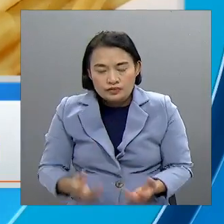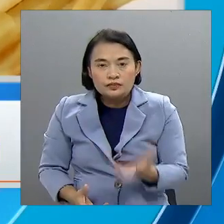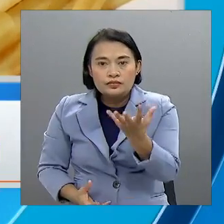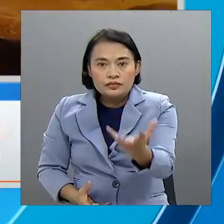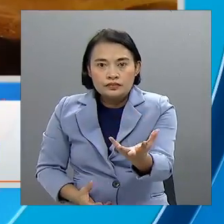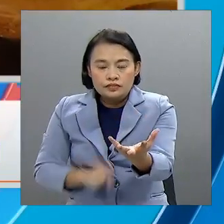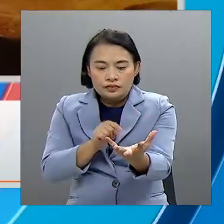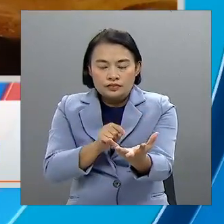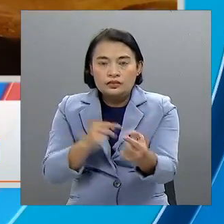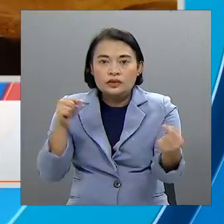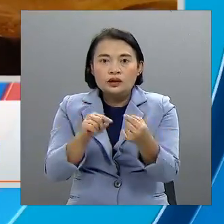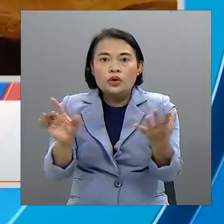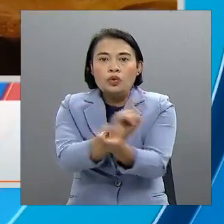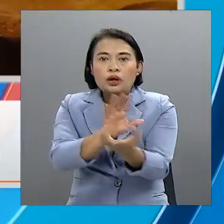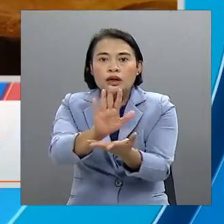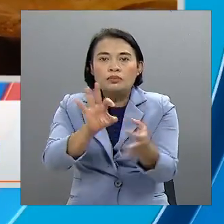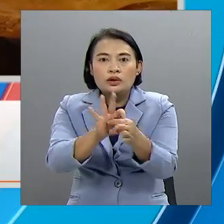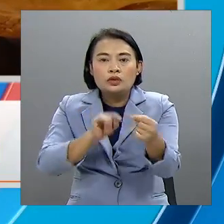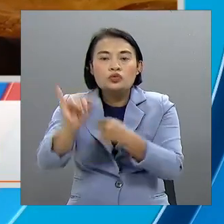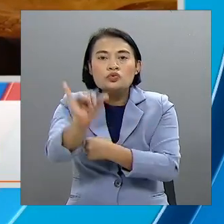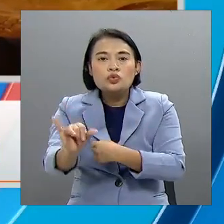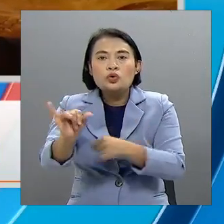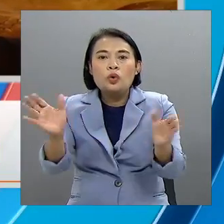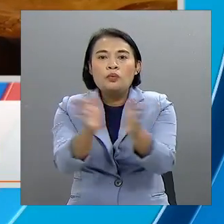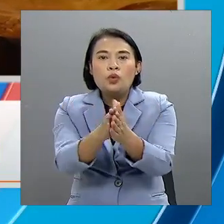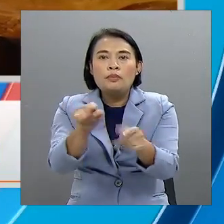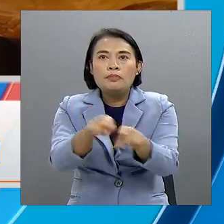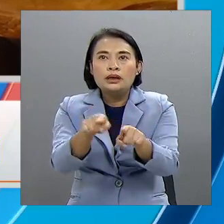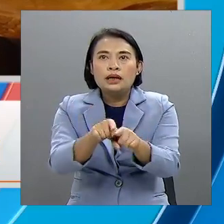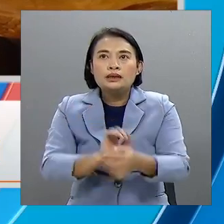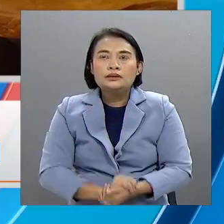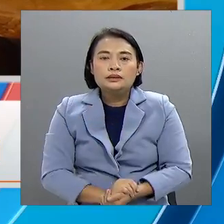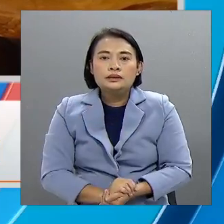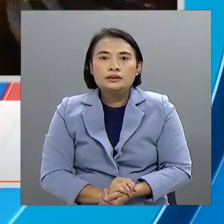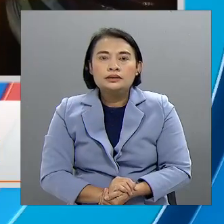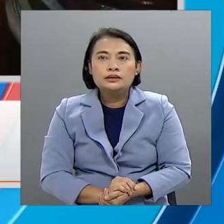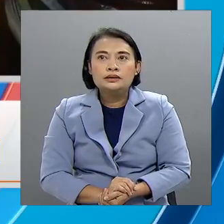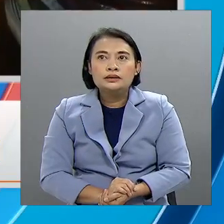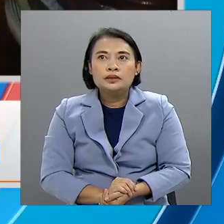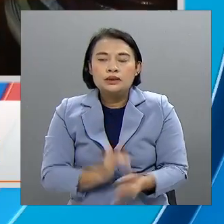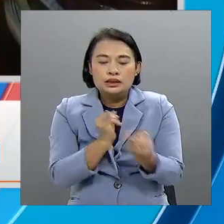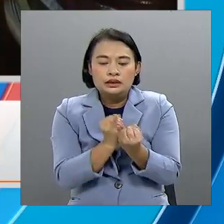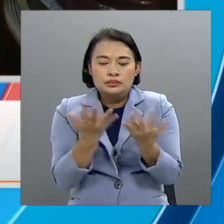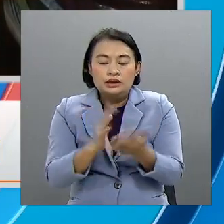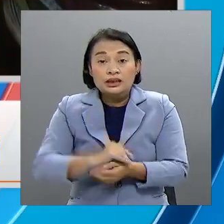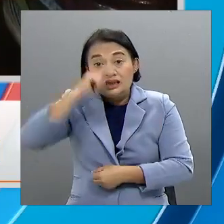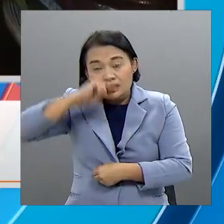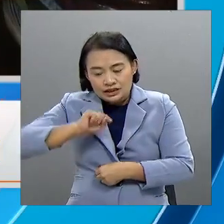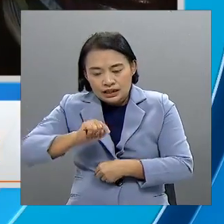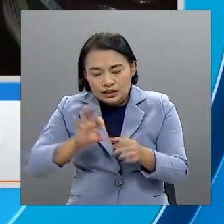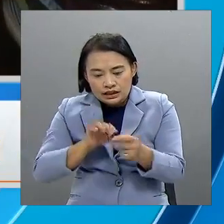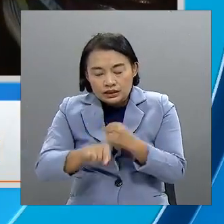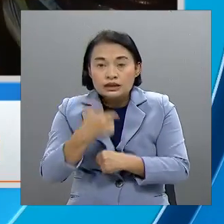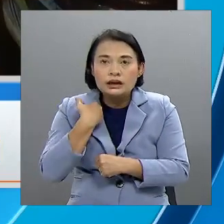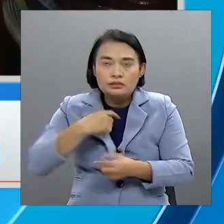นธรรมในต่างประเทศอย่างแถวยุโรปเองก็จะมีการจัดเป็นคอร์สนะเราก็อาจจะไม่ค่อยคุ้นชินคือเวลาอาหารไทยมาเป็นสำรับก็ต้อง แล้วก็ตักกันแบบสุ